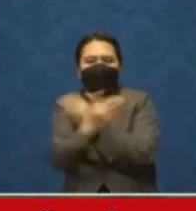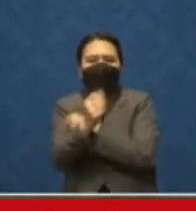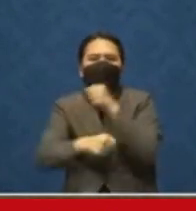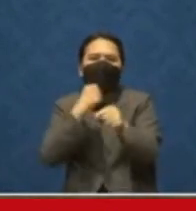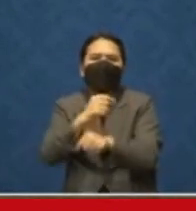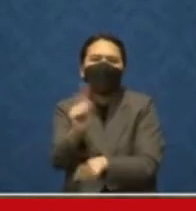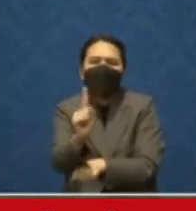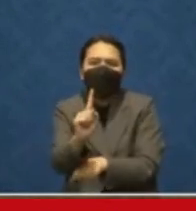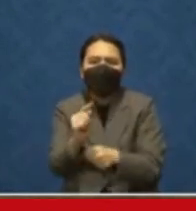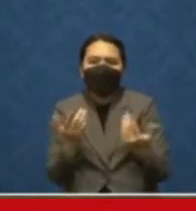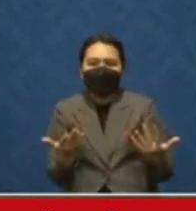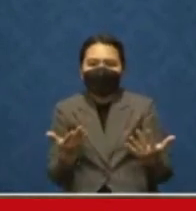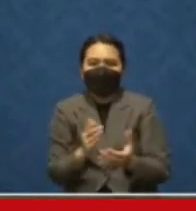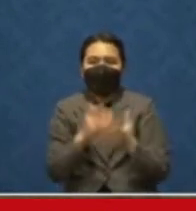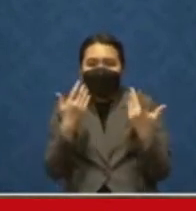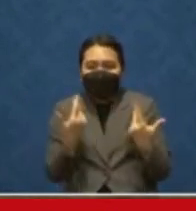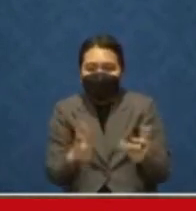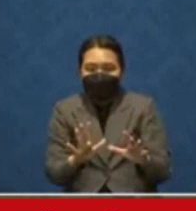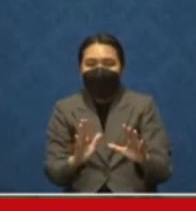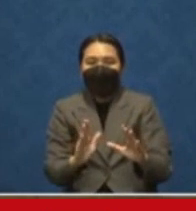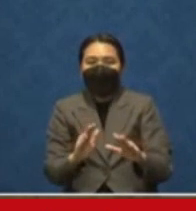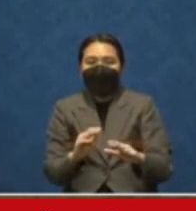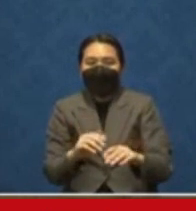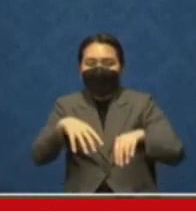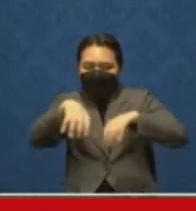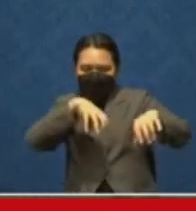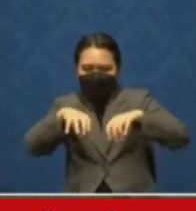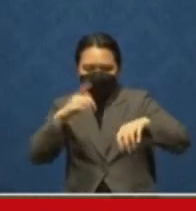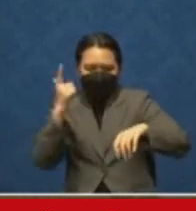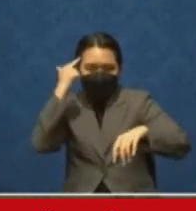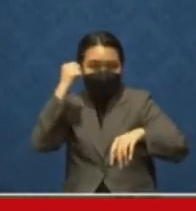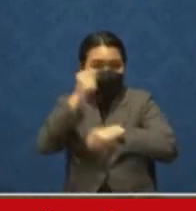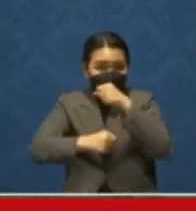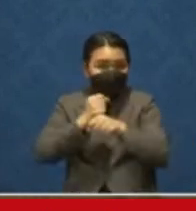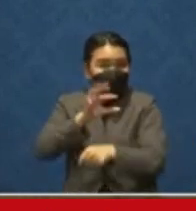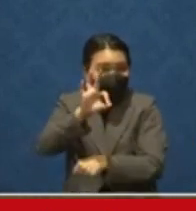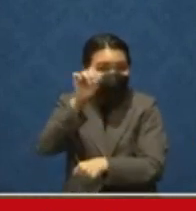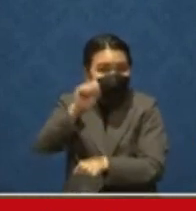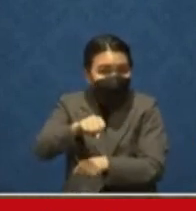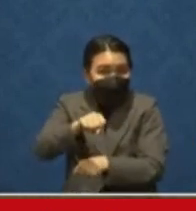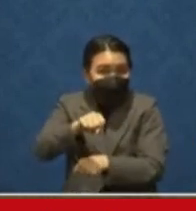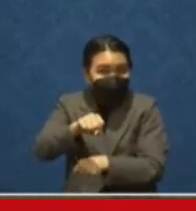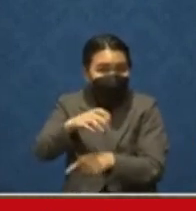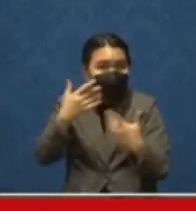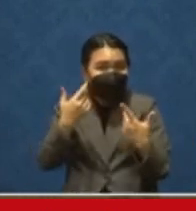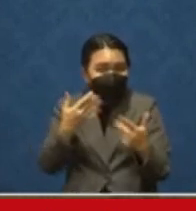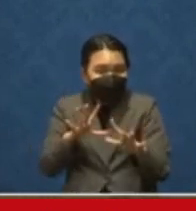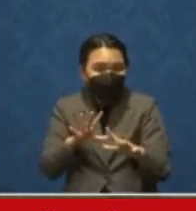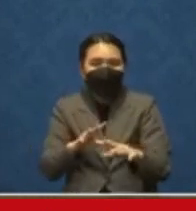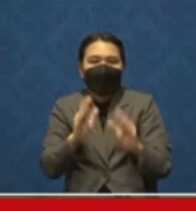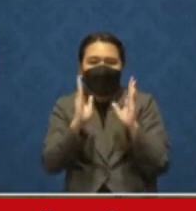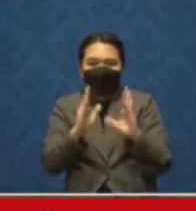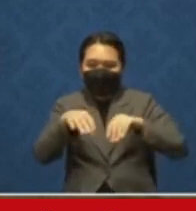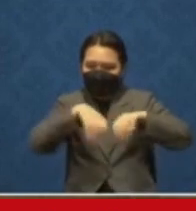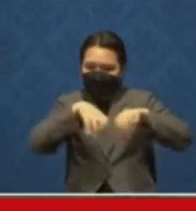โชเฟอร์และก็บอกว่า 8ปียังไม่กินขอเวลาอีก 2ปีนี่ฉันจะไปเก่งปีไหนครับ